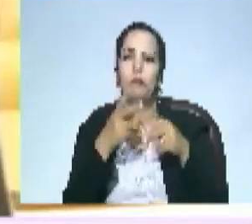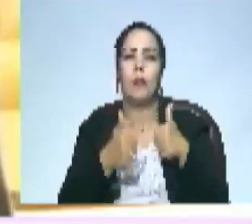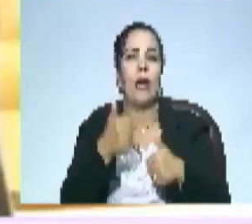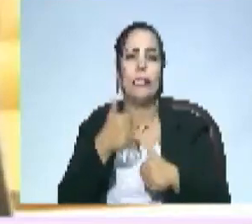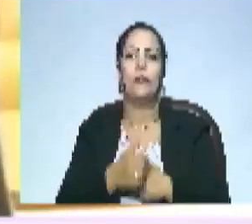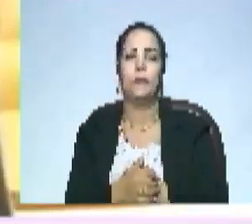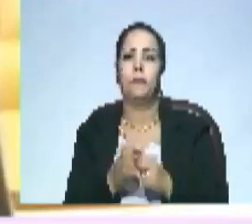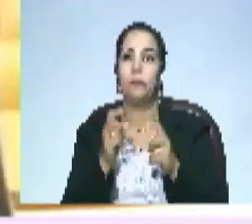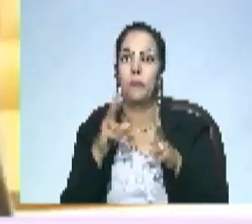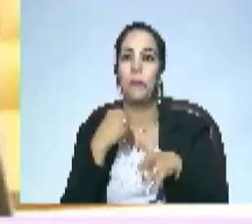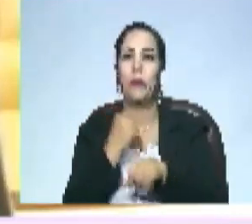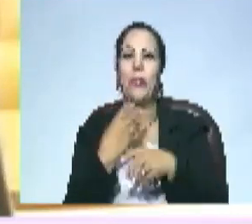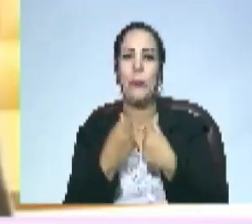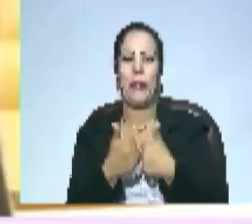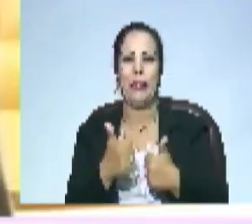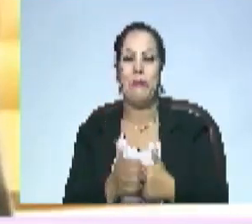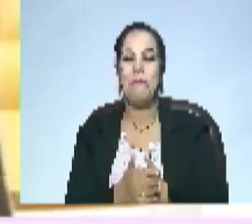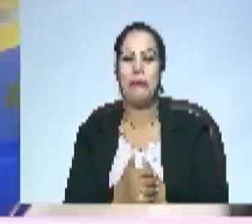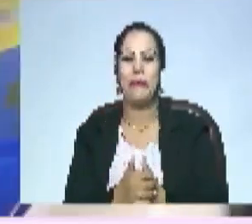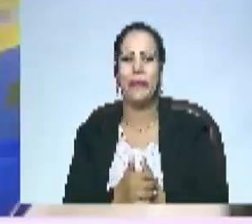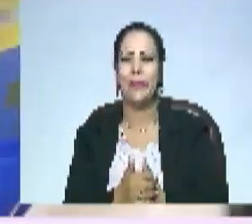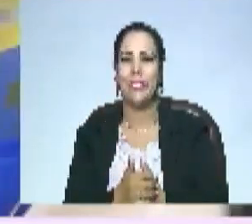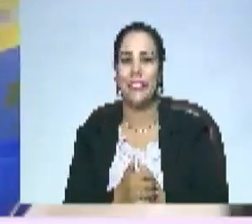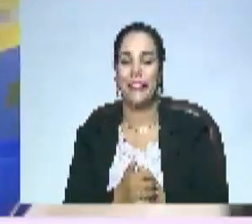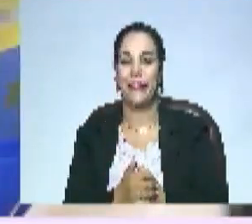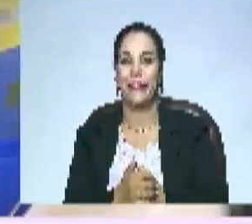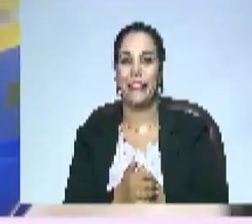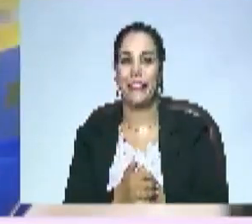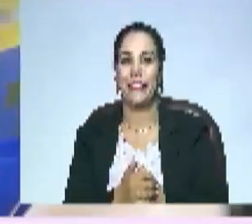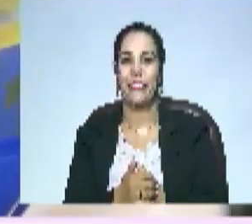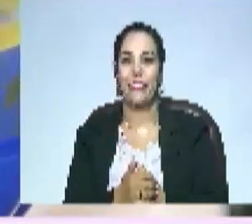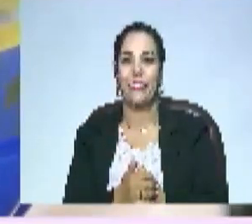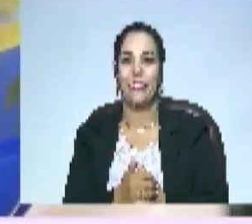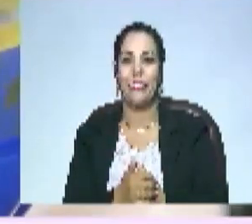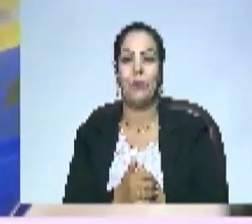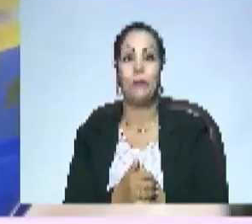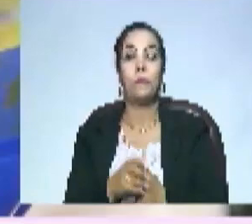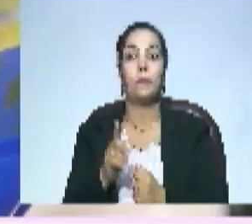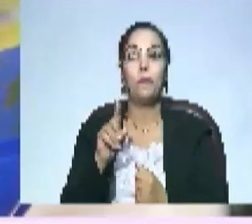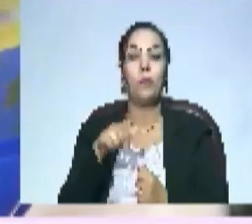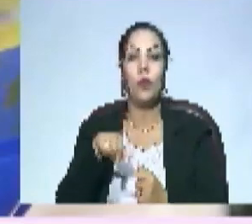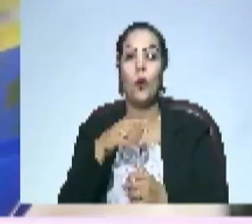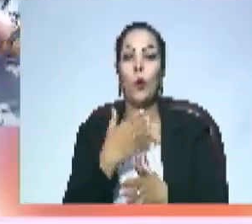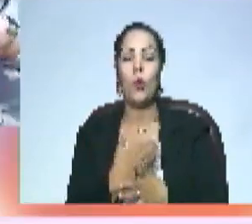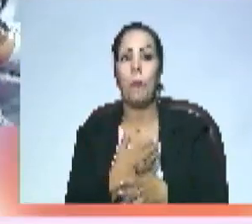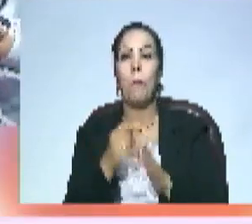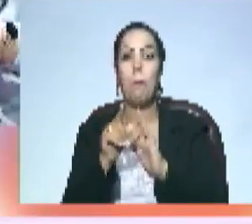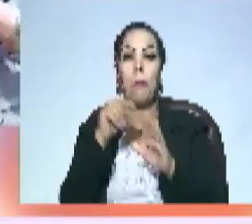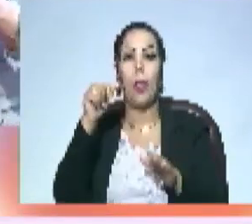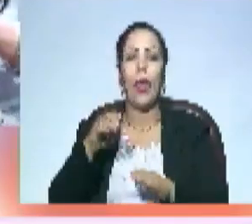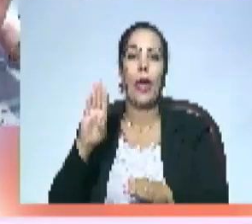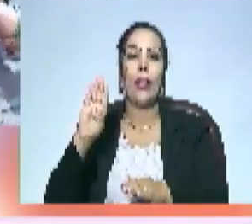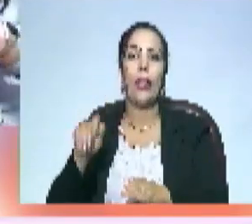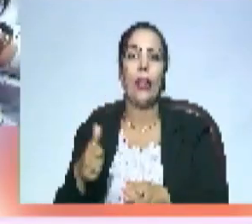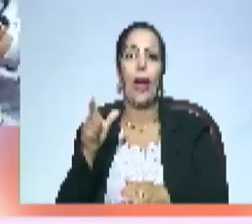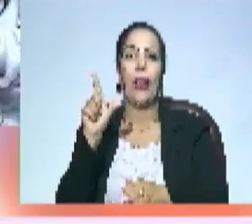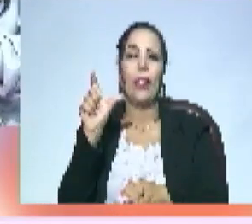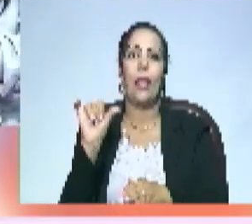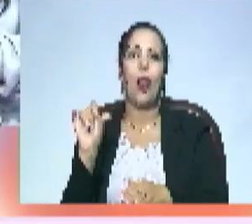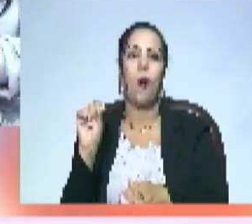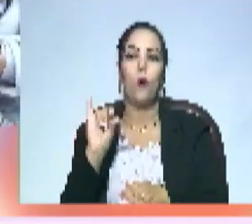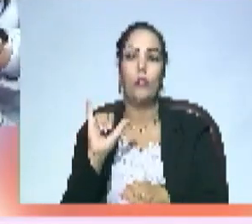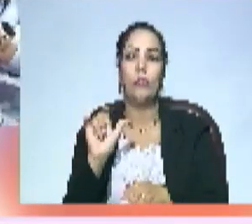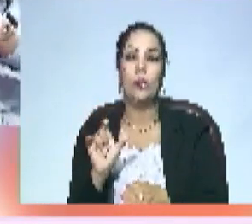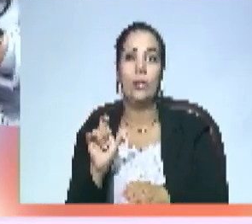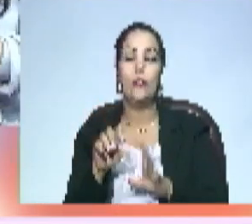افضل انت شغاله معانا تمام اه ف زي ما كده انت يعني الحلقه كان لوني النهارده خليها تعتبر ان ان